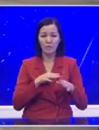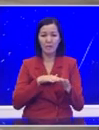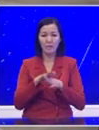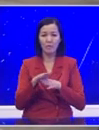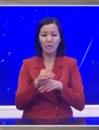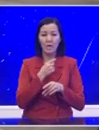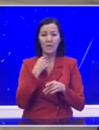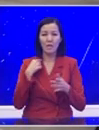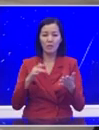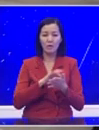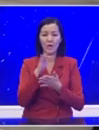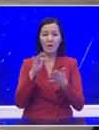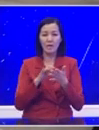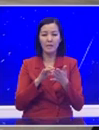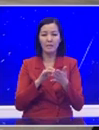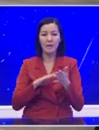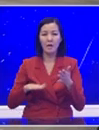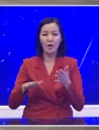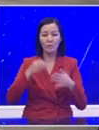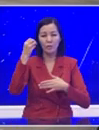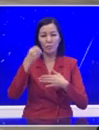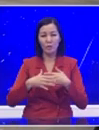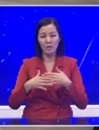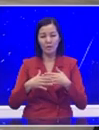қатар Талдықорған қаласында және аудан орталықтарында